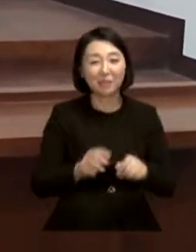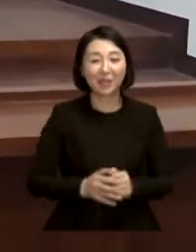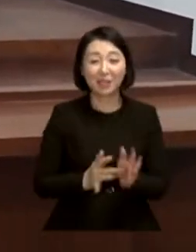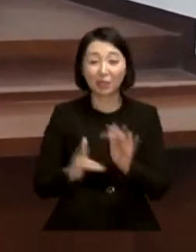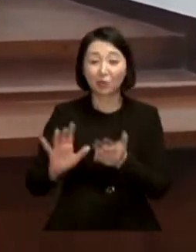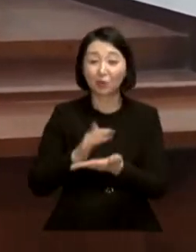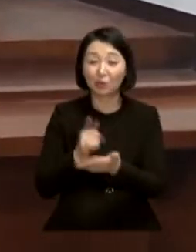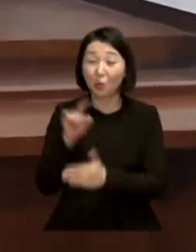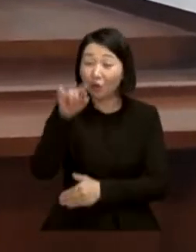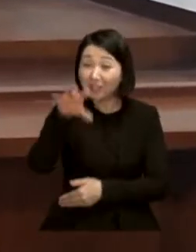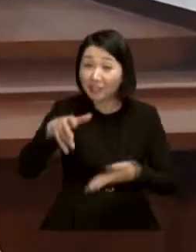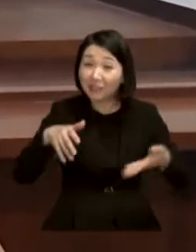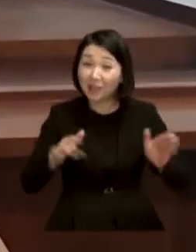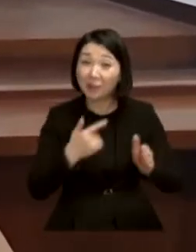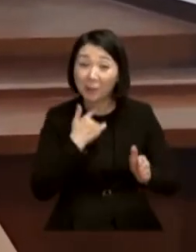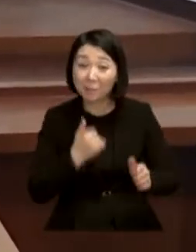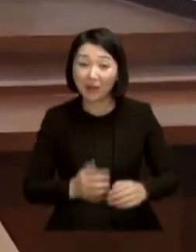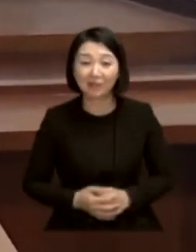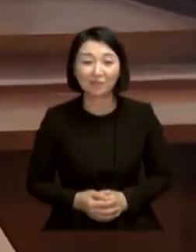예수 그리스도 나타오 아사